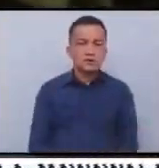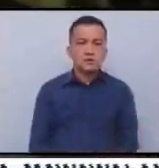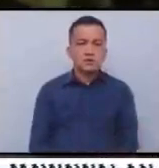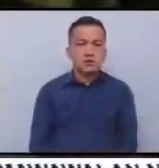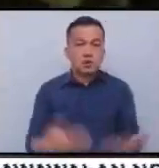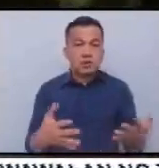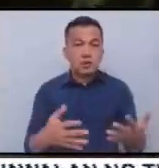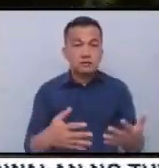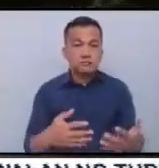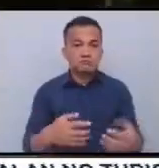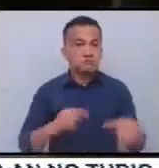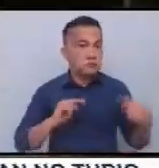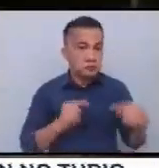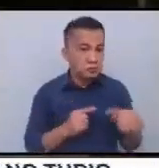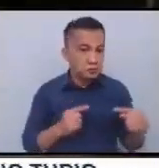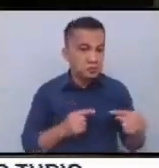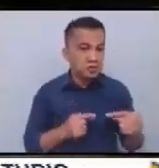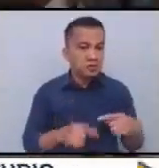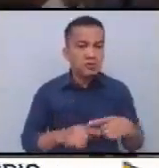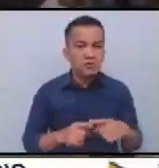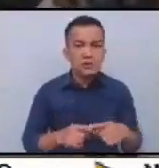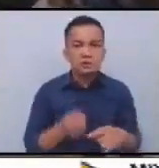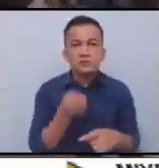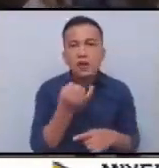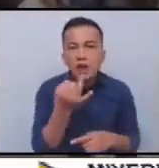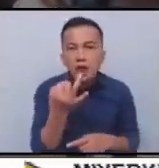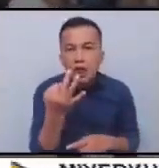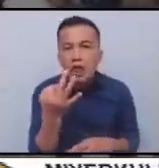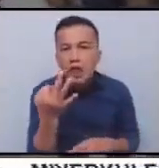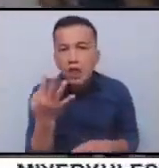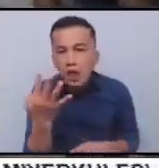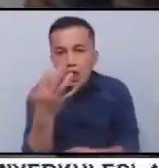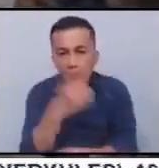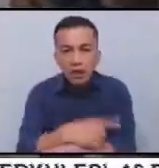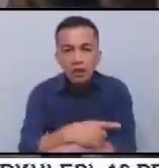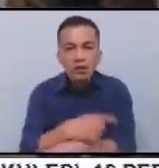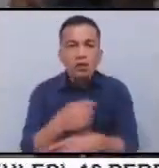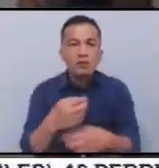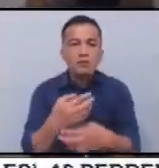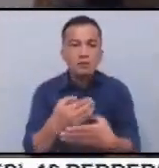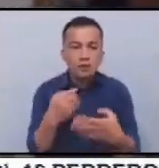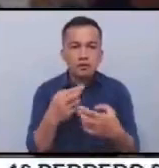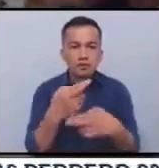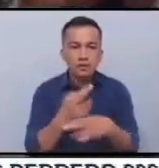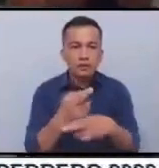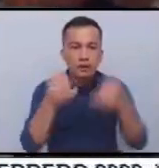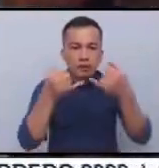pero posibleng abuti ng ilang araw bago may saayos ang mga naputol na kable